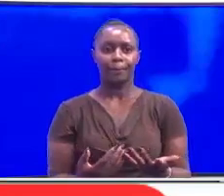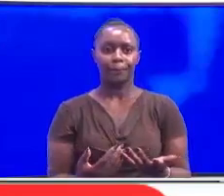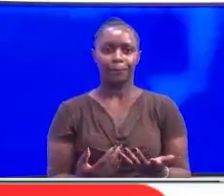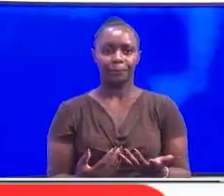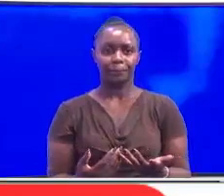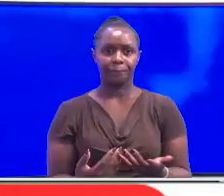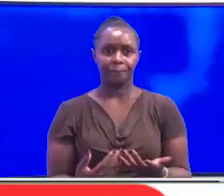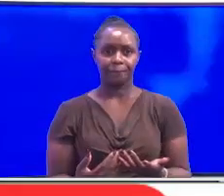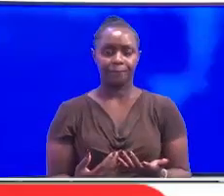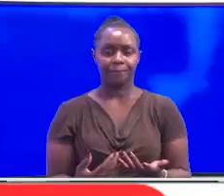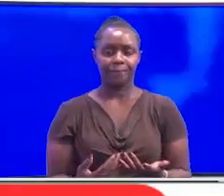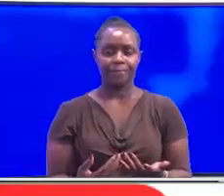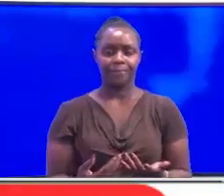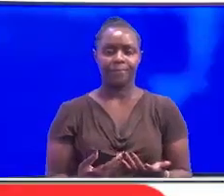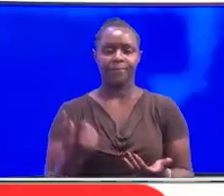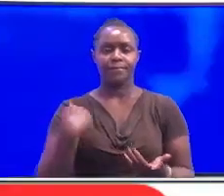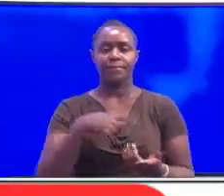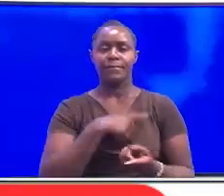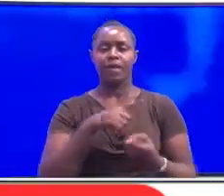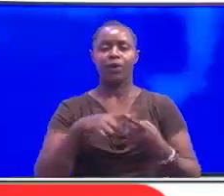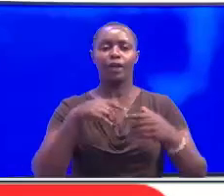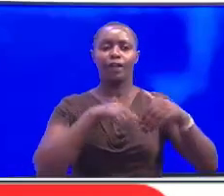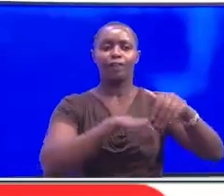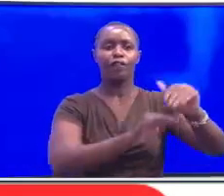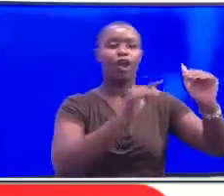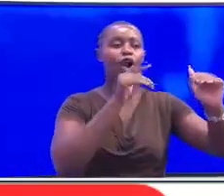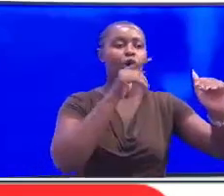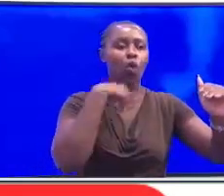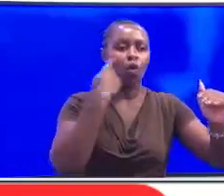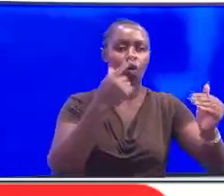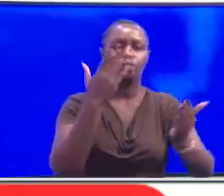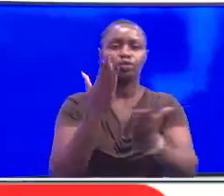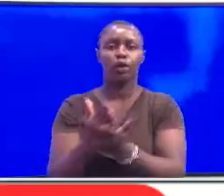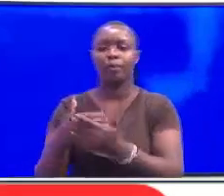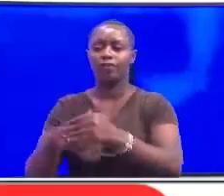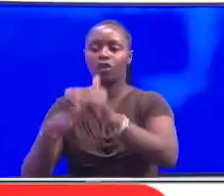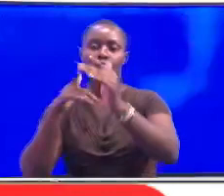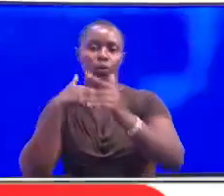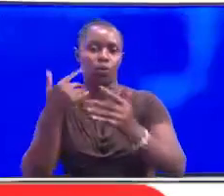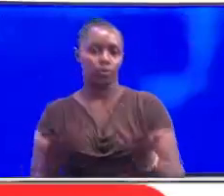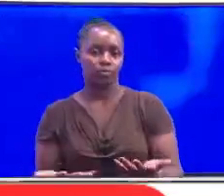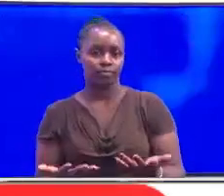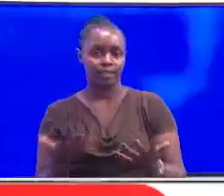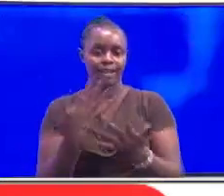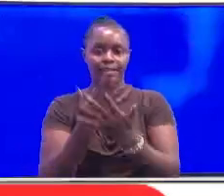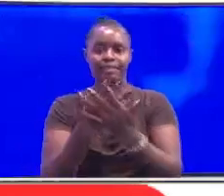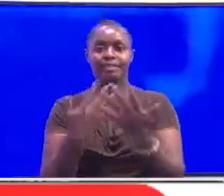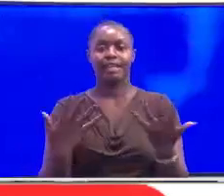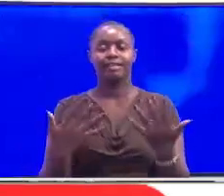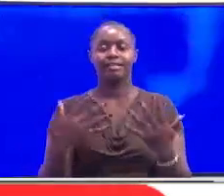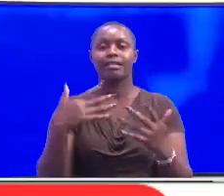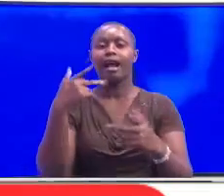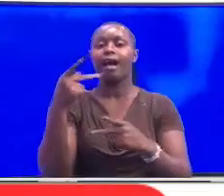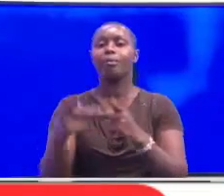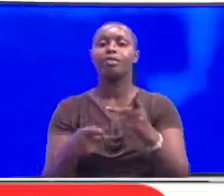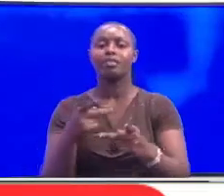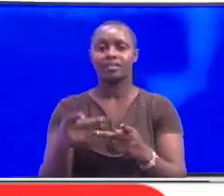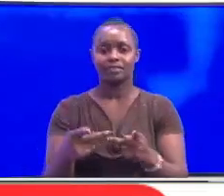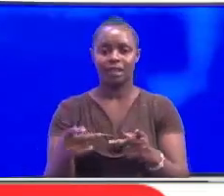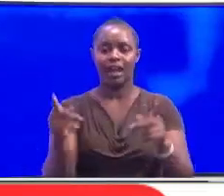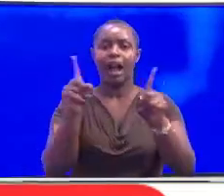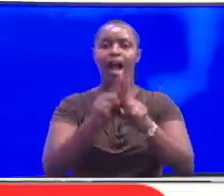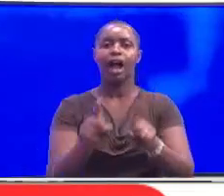to be following who and stop at which person? Some things are processes, and